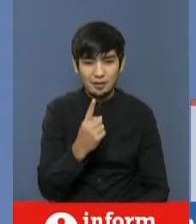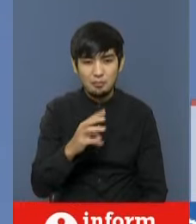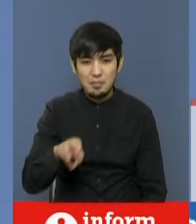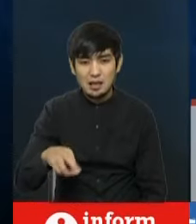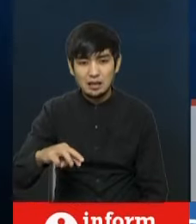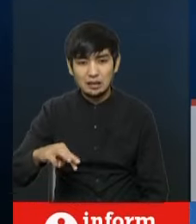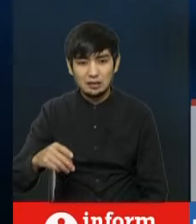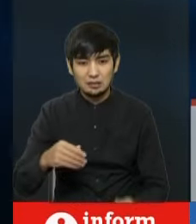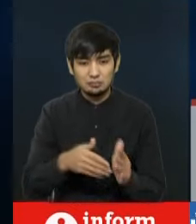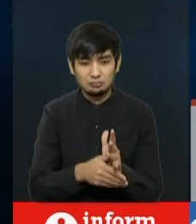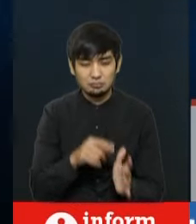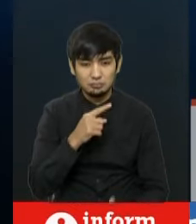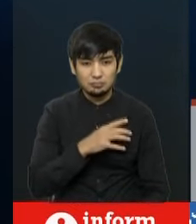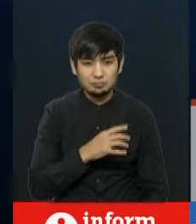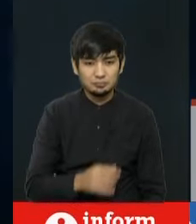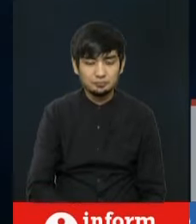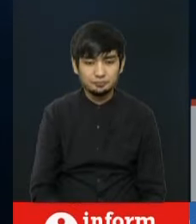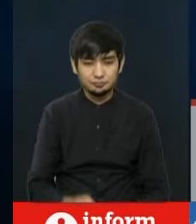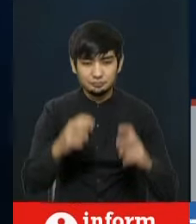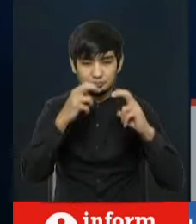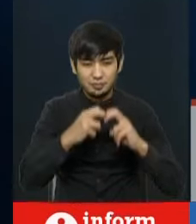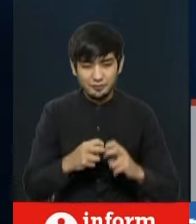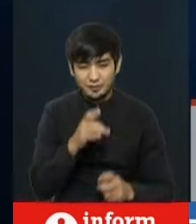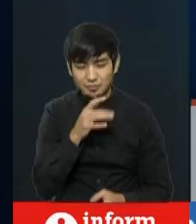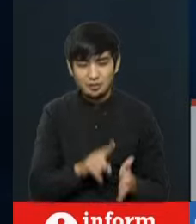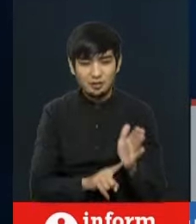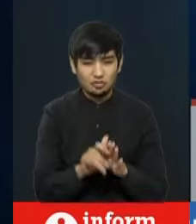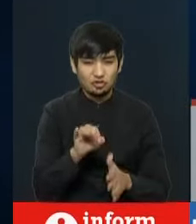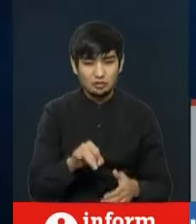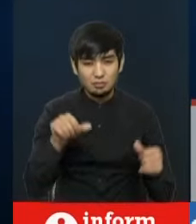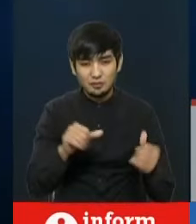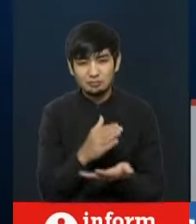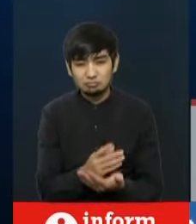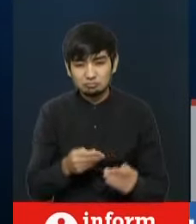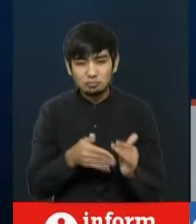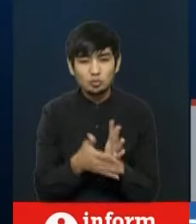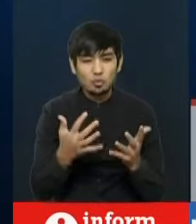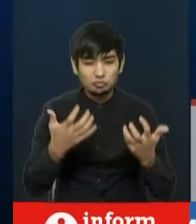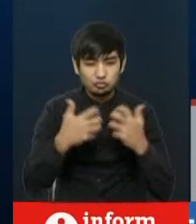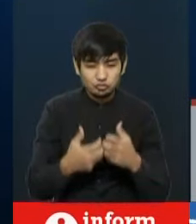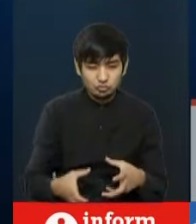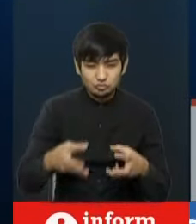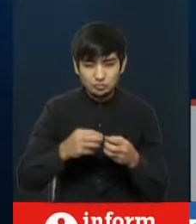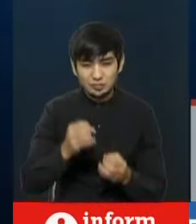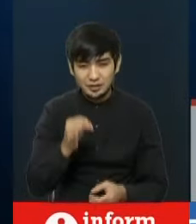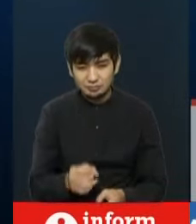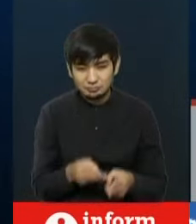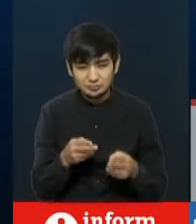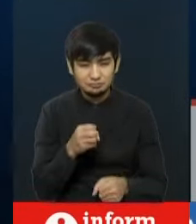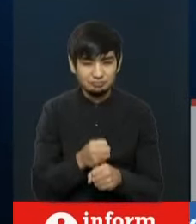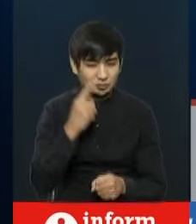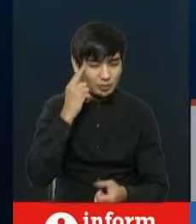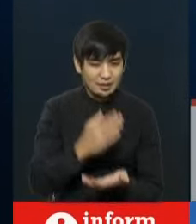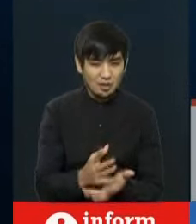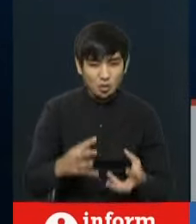тенге. Проводятся следственные мероприятия, направленные на установление всех обстоятельств преступления, окончательные суммы ущерба